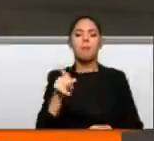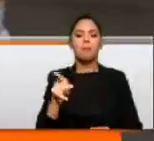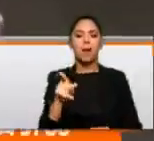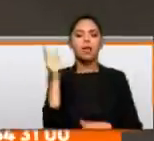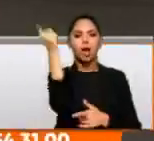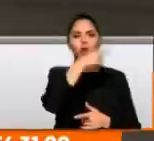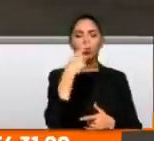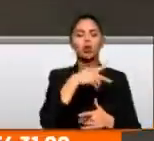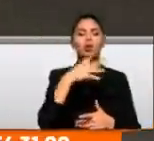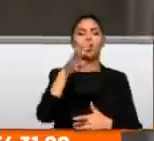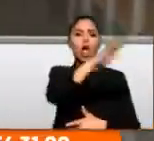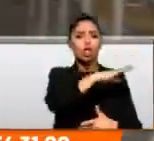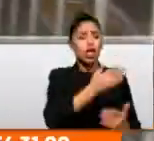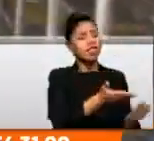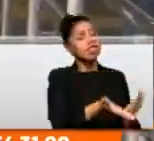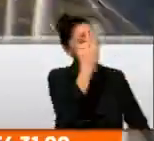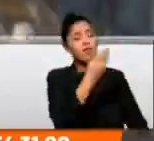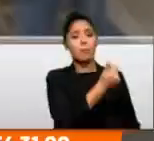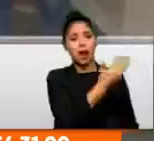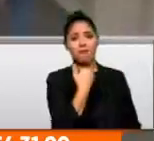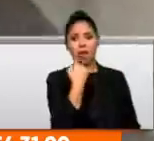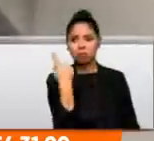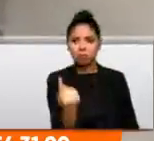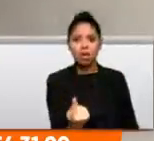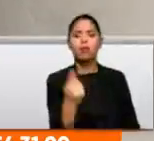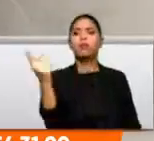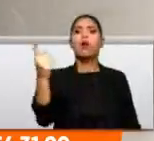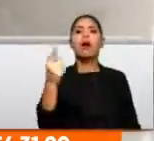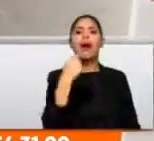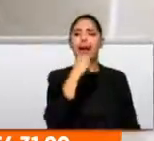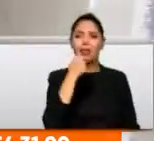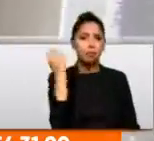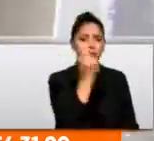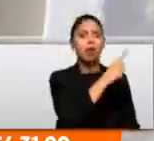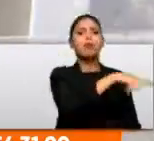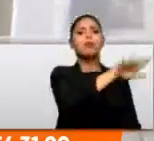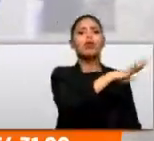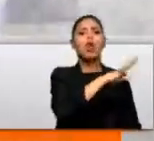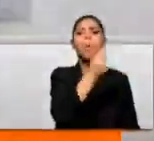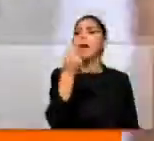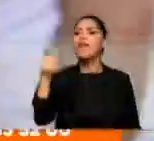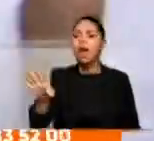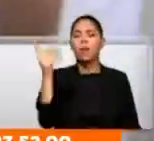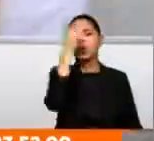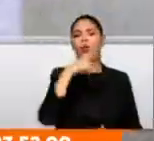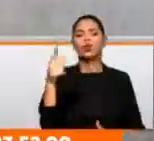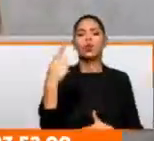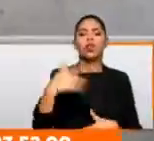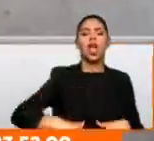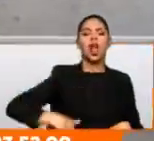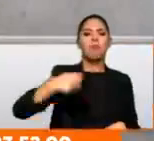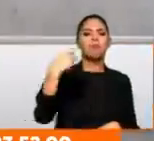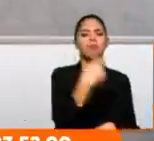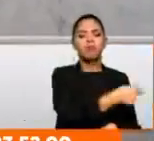ve arkadaşlarına daha fazla para vermelerini söyledi. Olumsuz cevap alınca da cebinden bir bıçak çıkardı. Diğer eline